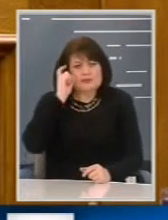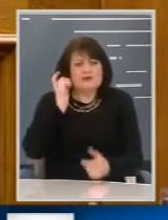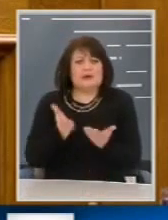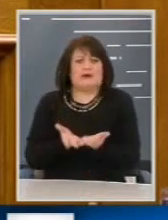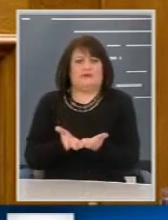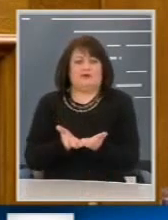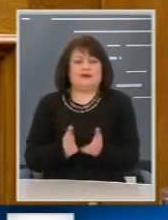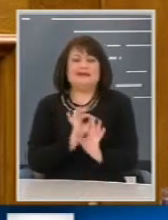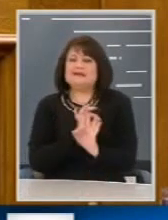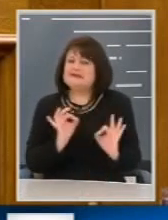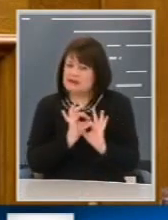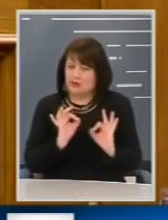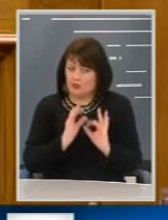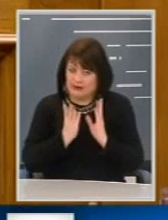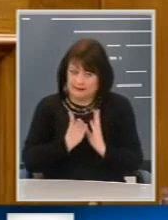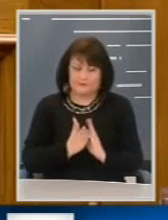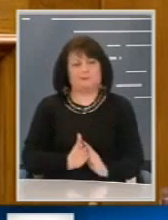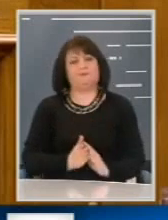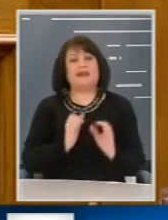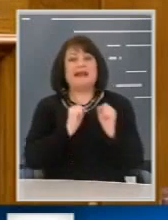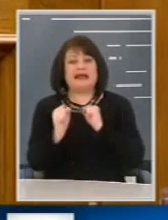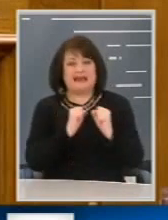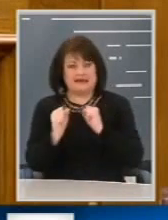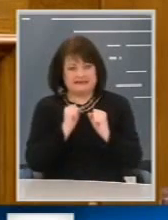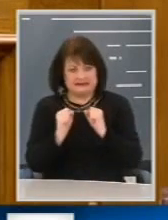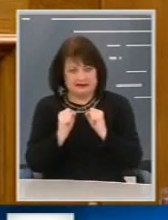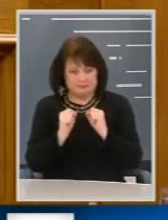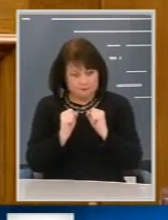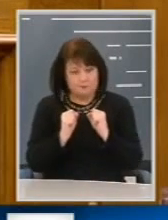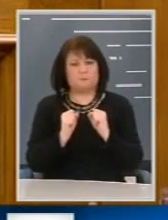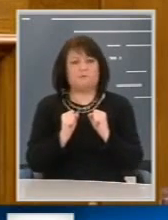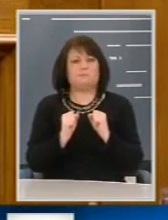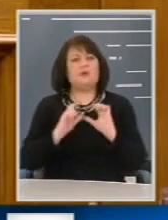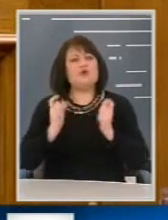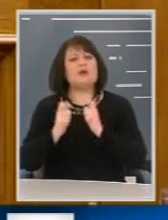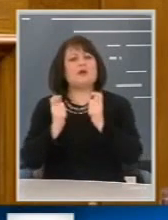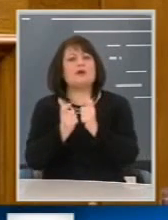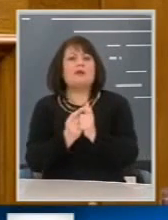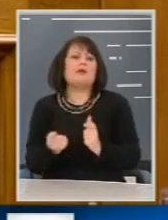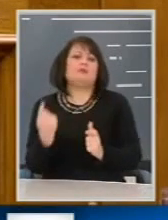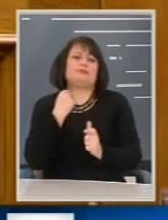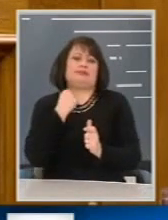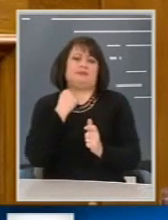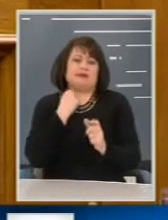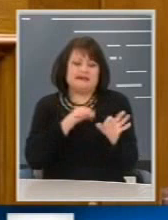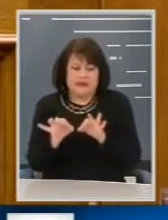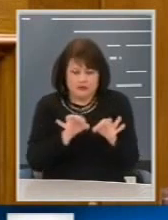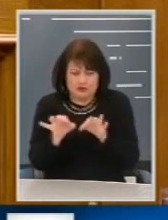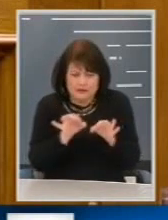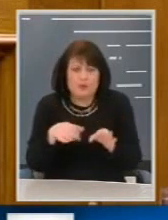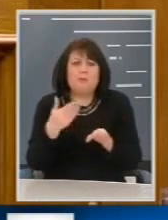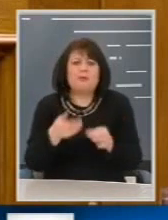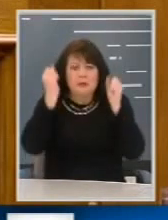επίσης αμφιβολία ότι με την κρίση πολλοί σχεδιασμοί, ακόμα και νοικοκυρέων, έπεσαν έξω. Τι είναι εκείνο